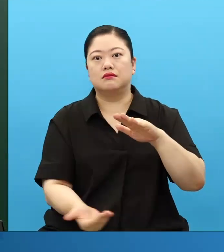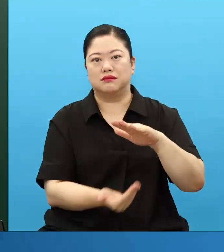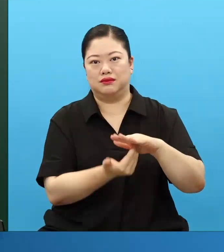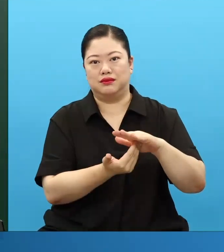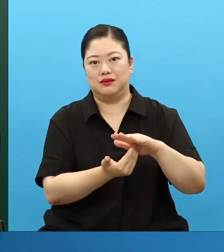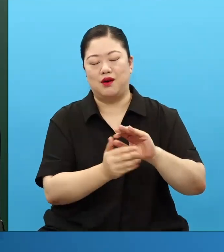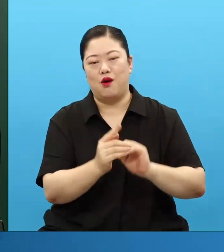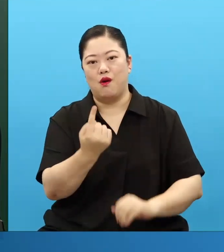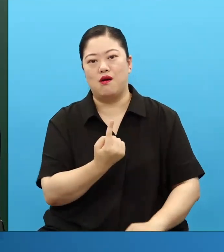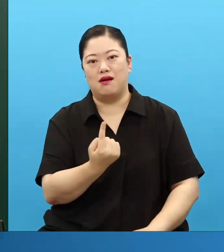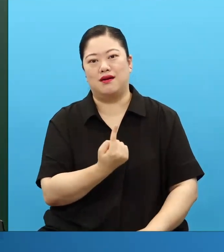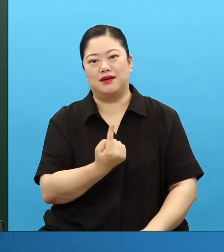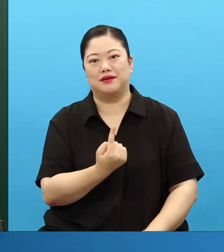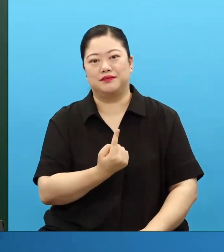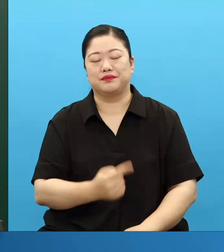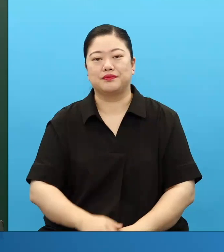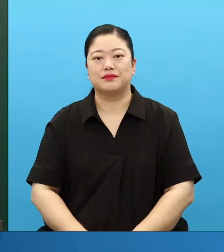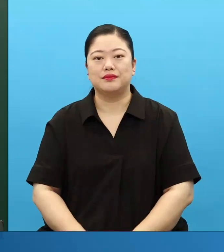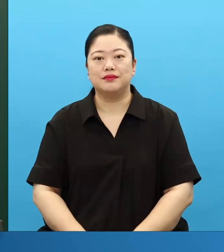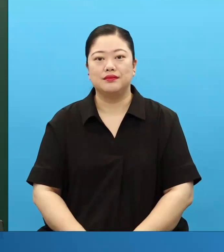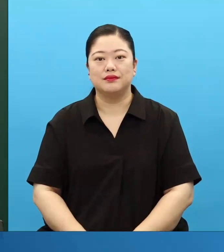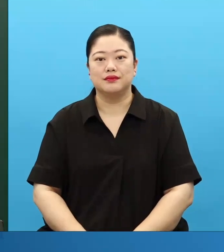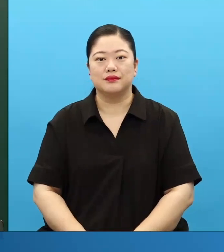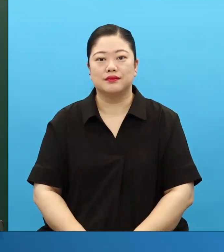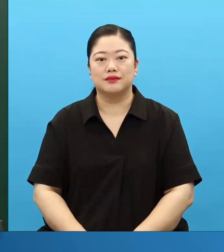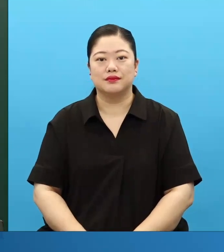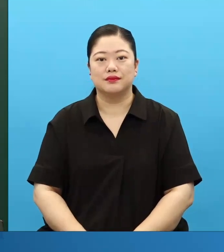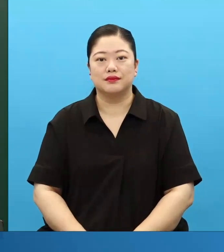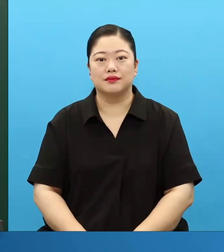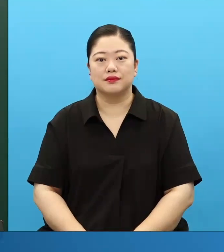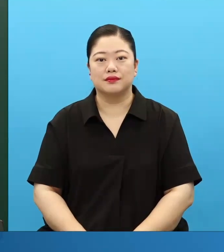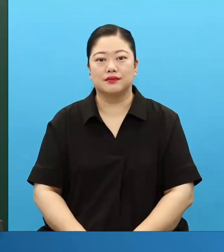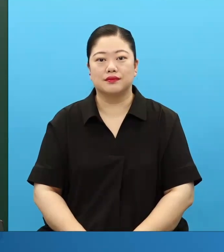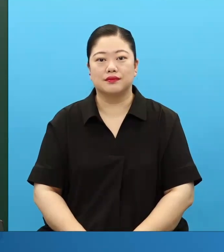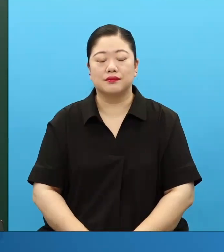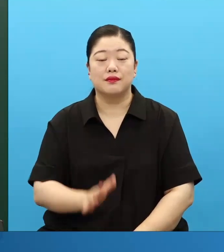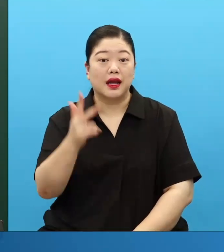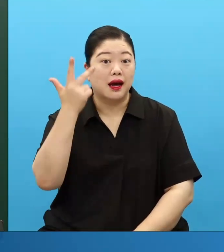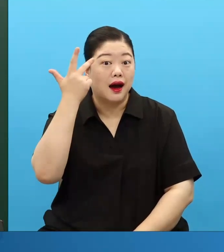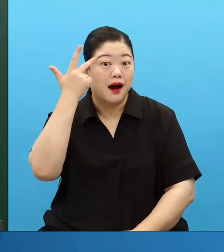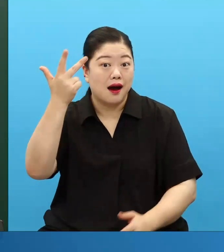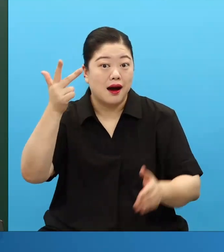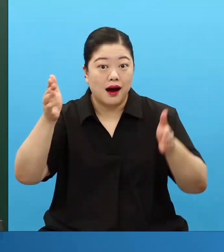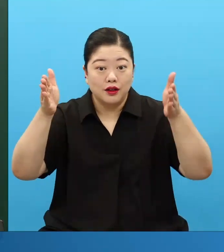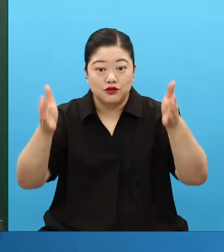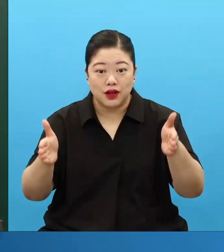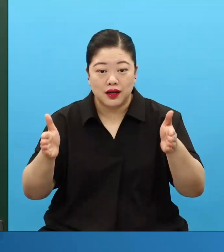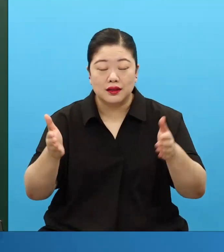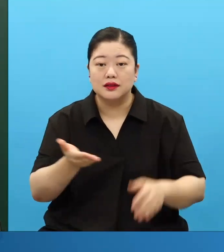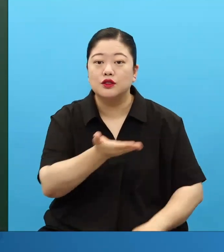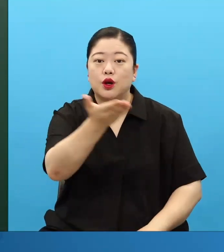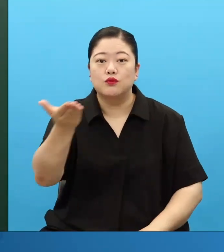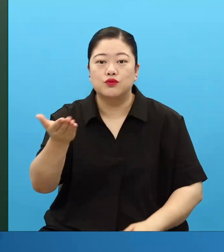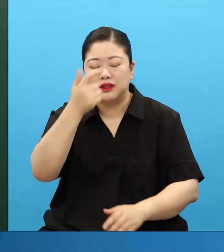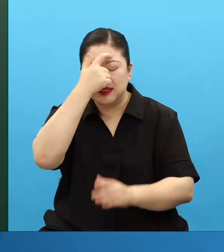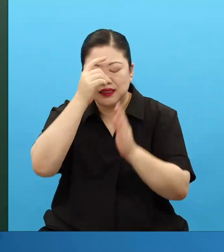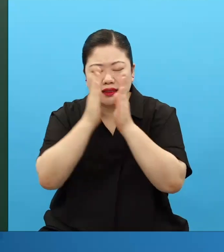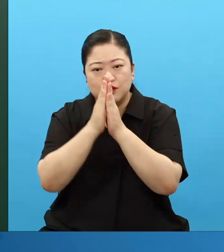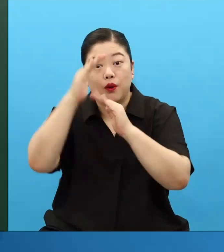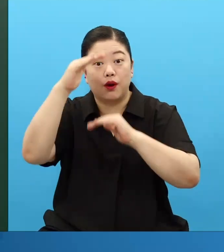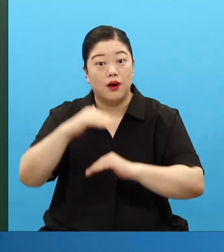to do with those who have not received salvation. 하나님의 자녀에게는 가장 필요한 겁니다. But it's the most needed thing for 그렇죠. God's children. Isn't that so?